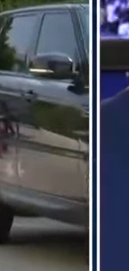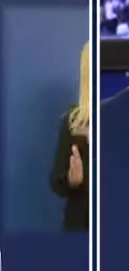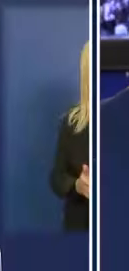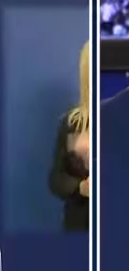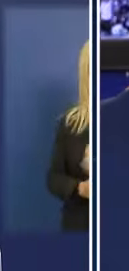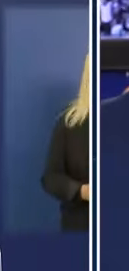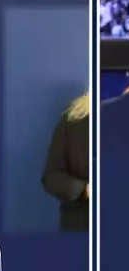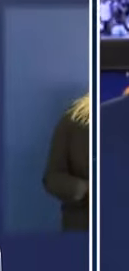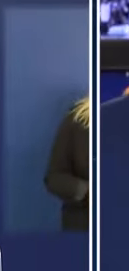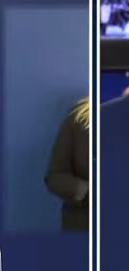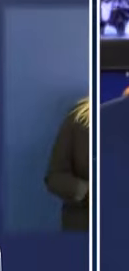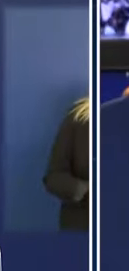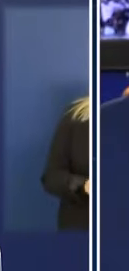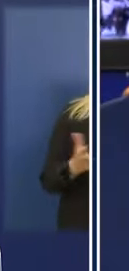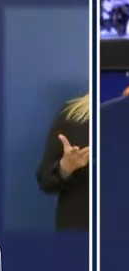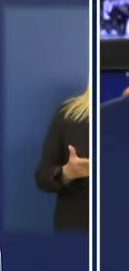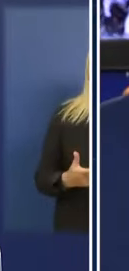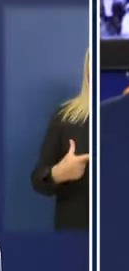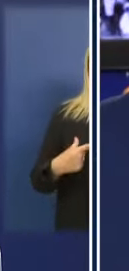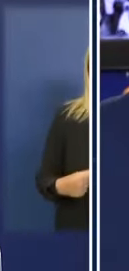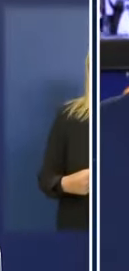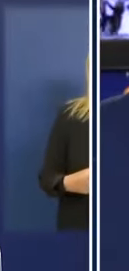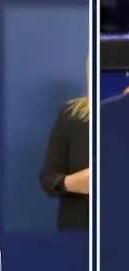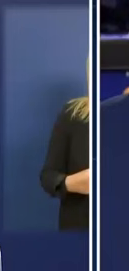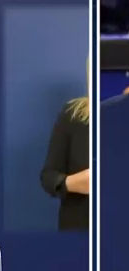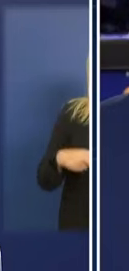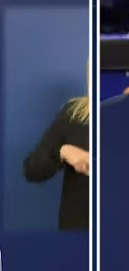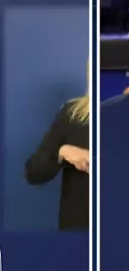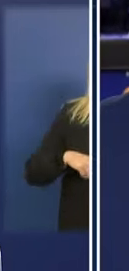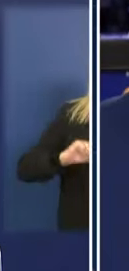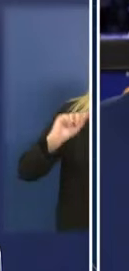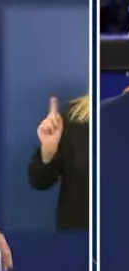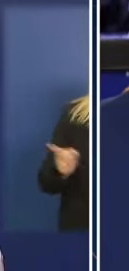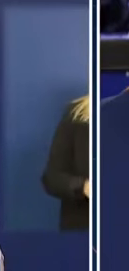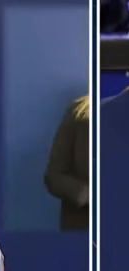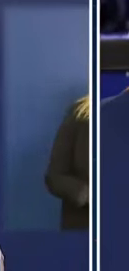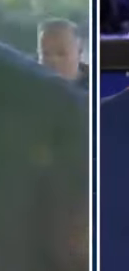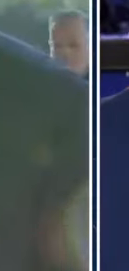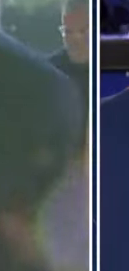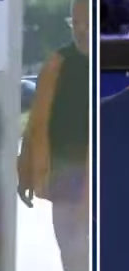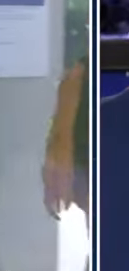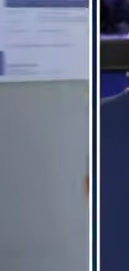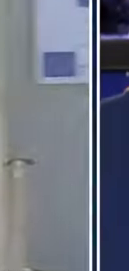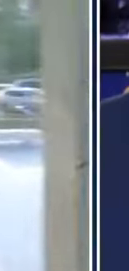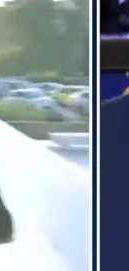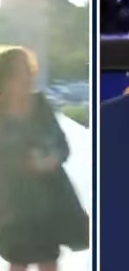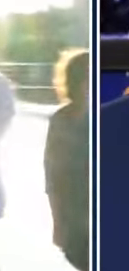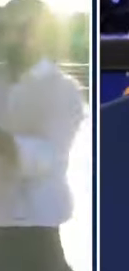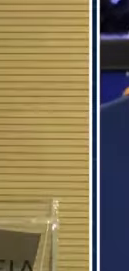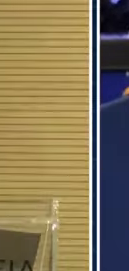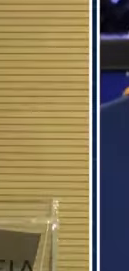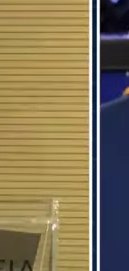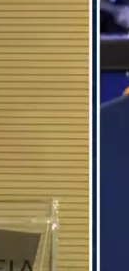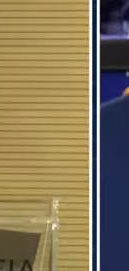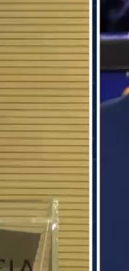η πλευρά σαμαρά ότι ενώ έχει κάνει τόσες φορές κριτική προς την κυβέρνηση ο κύριος σαμαράς δεν διαγράφτηκε με το που